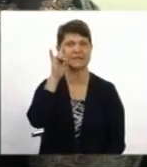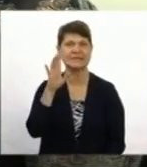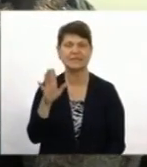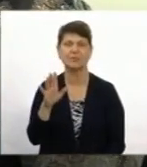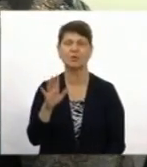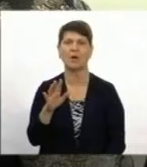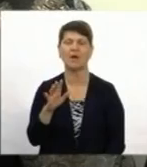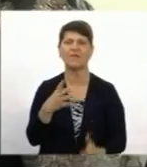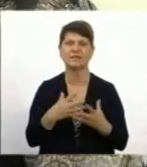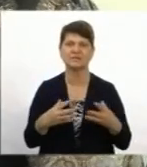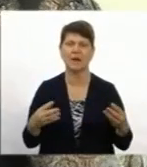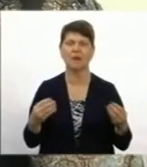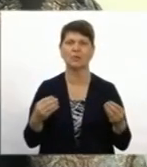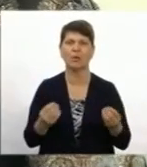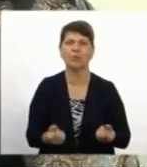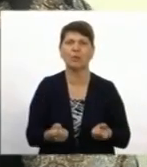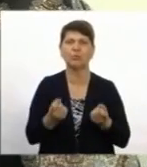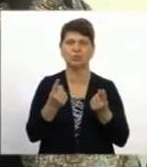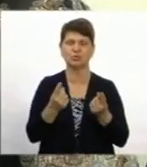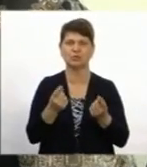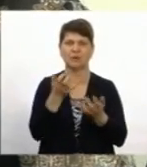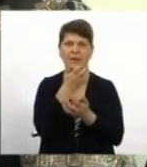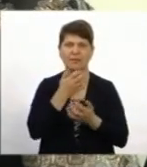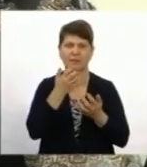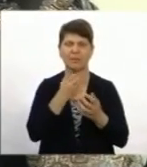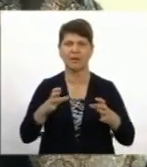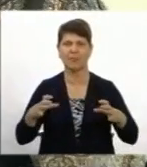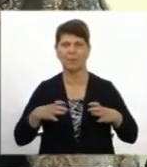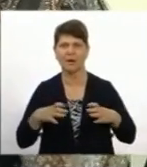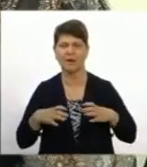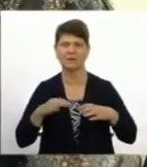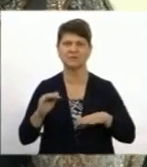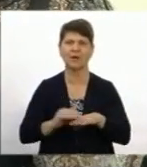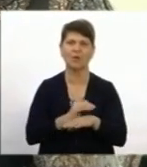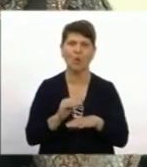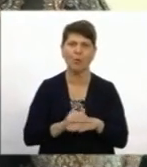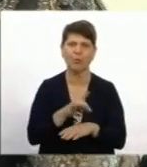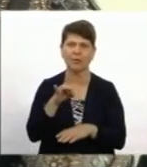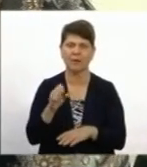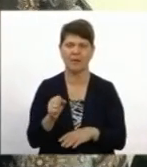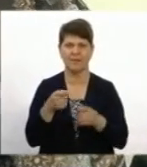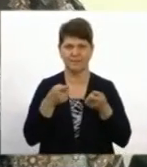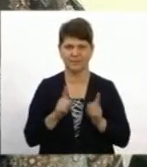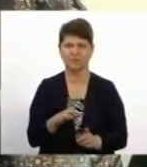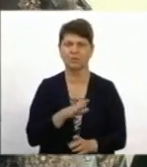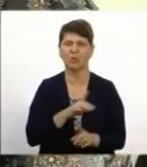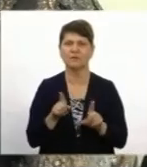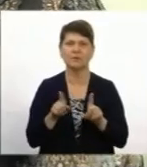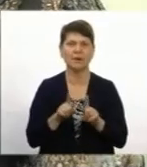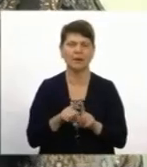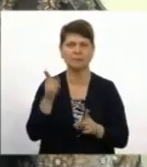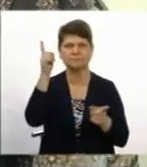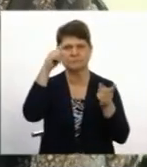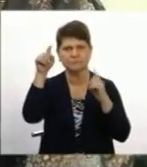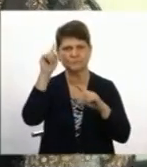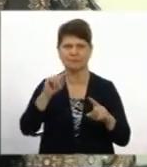весняного пробудження, тепла, добра, достатку, багатства. І дійсно воно було таким магічним, таким